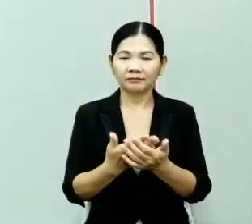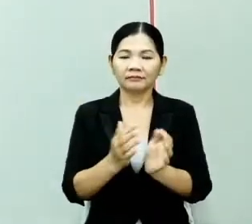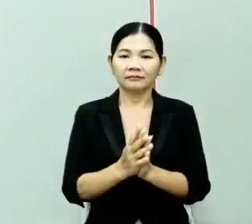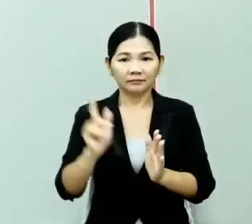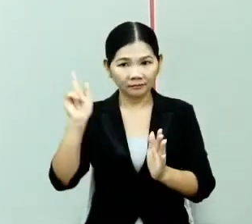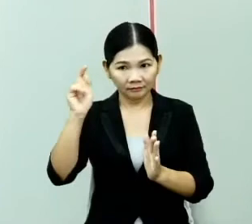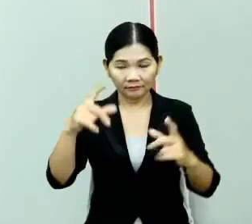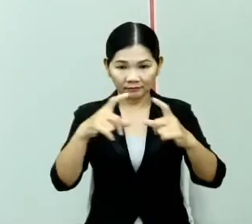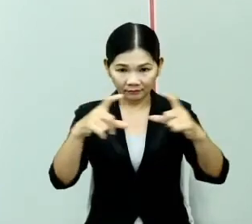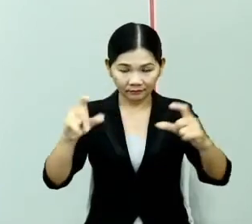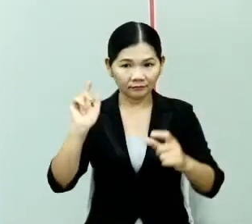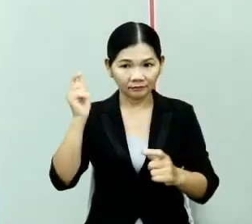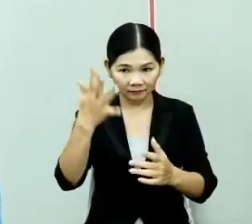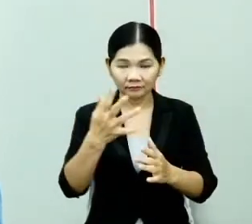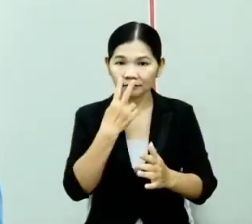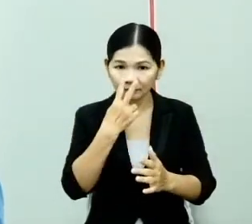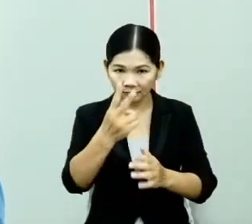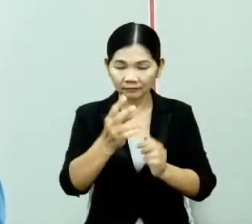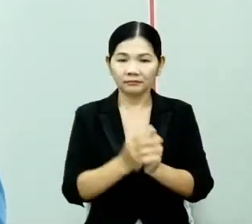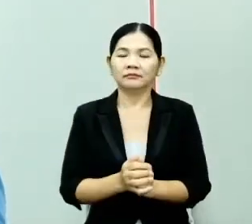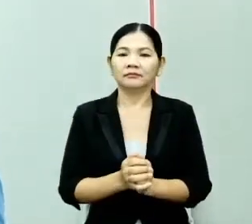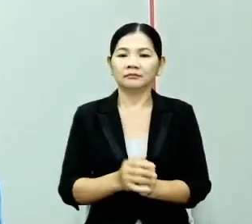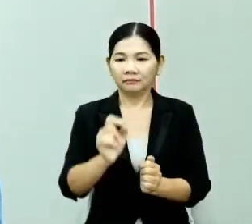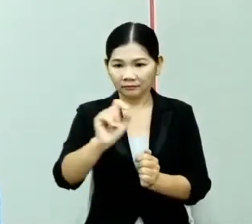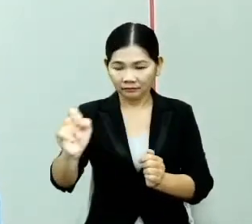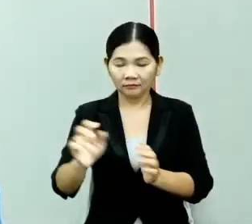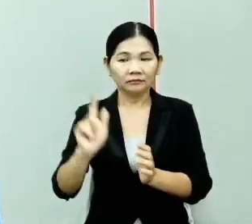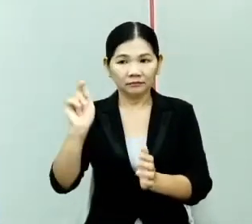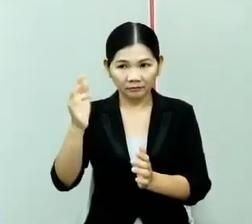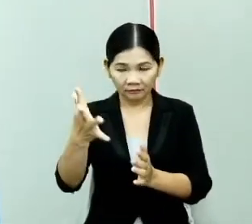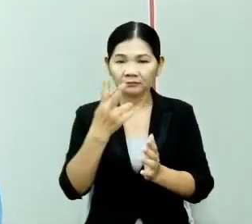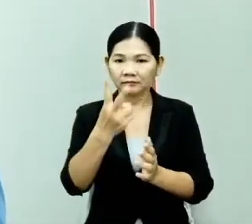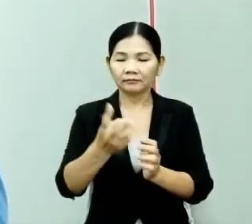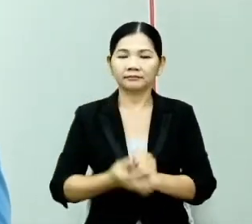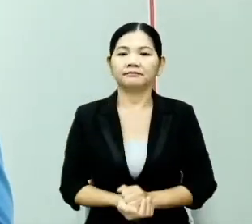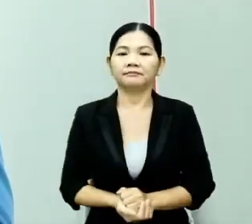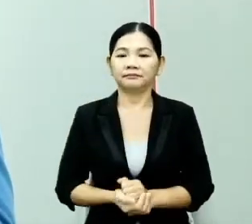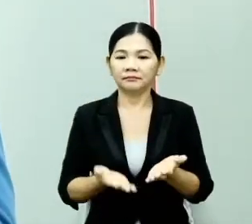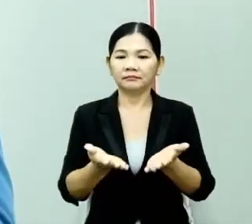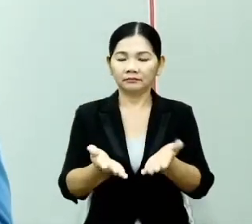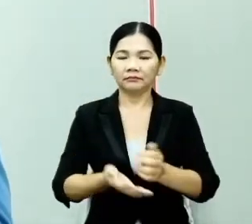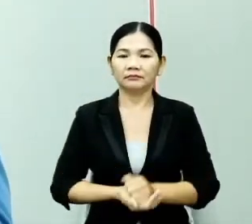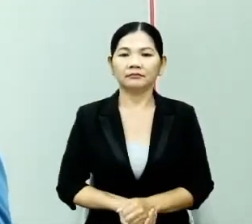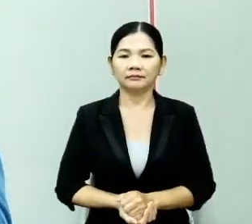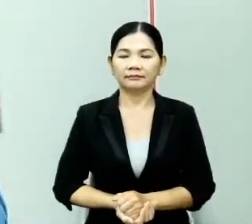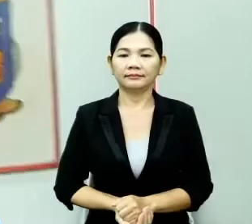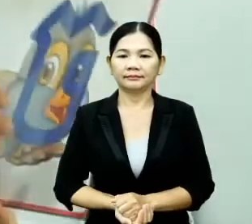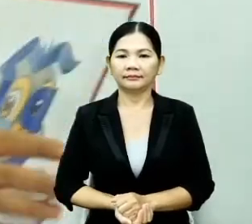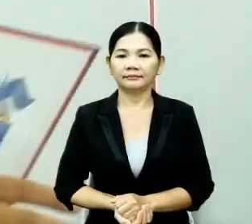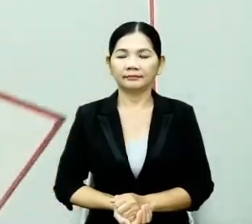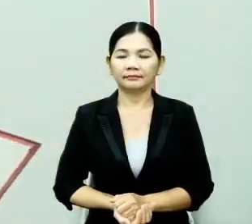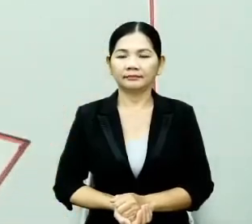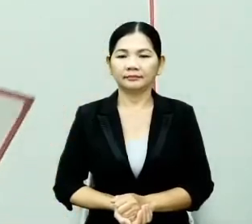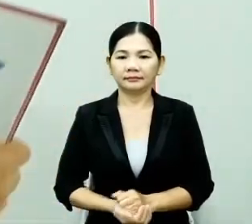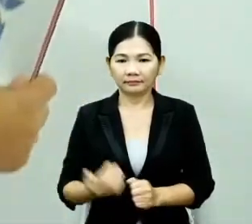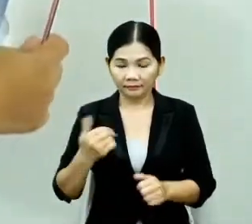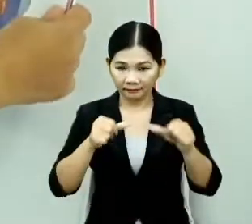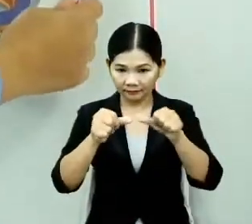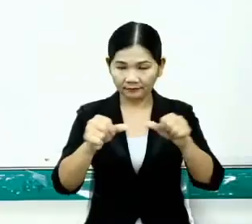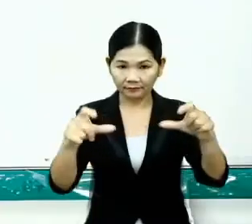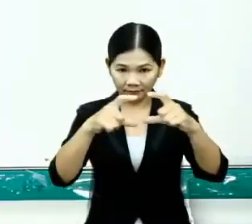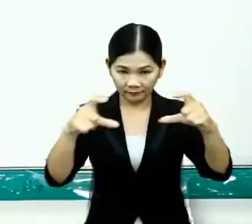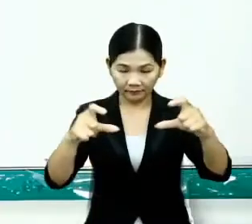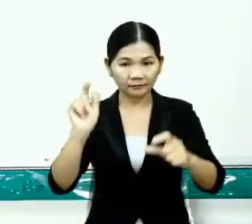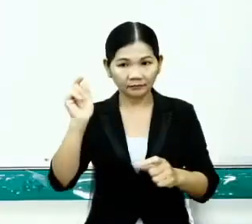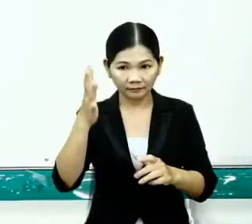ររូបភាពណោះដោយសារមានអក្សរហើយនឹងមានរូបភាពមកជាមួយទៀតឥឡូវអ្នកគ្រូបិទបានអក្ស